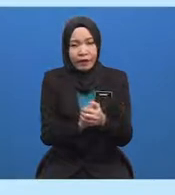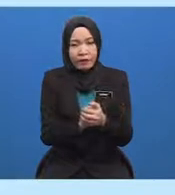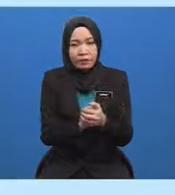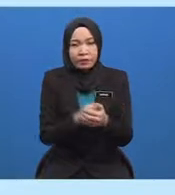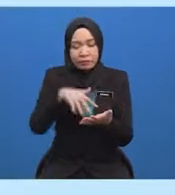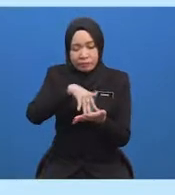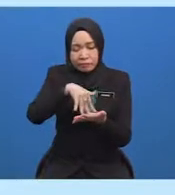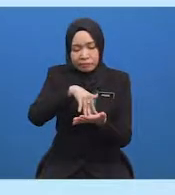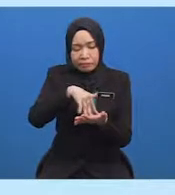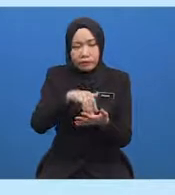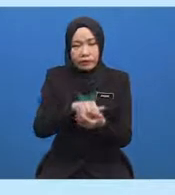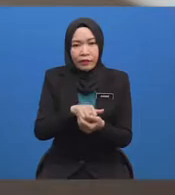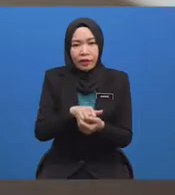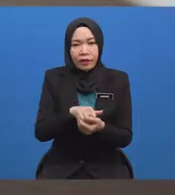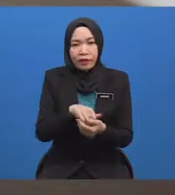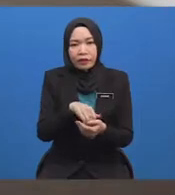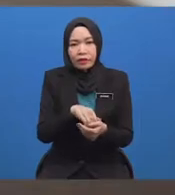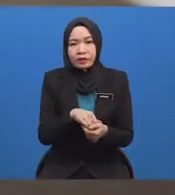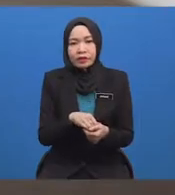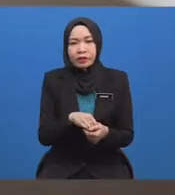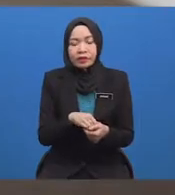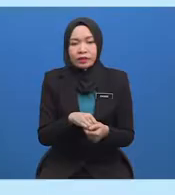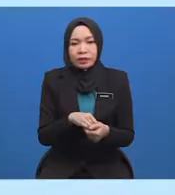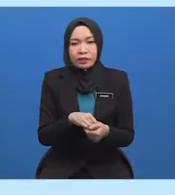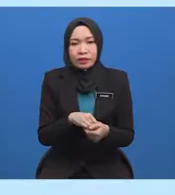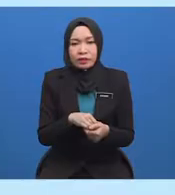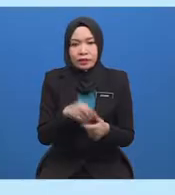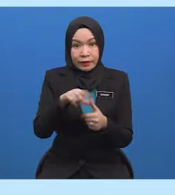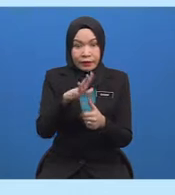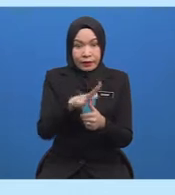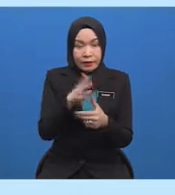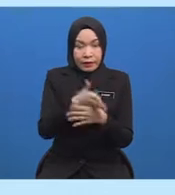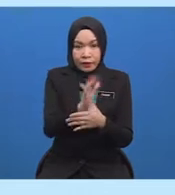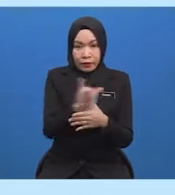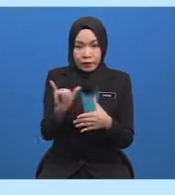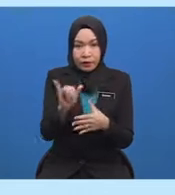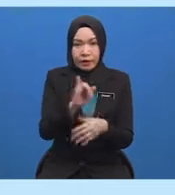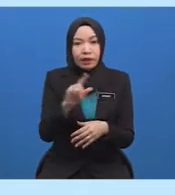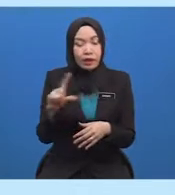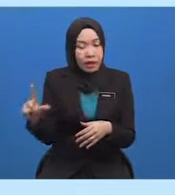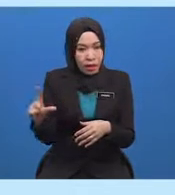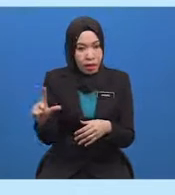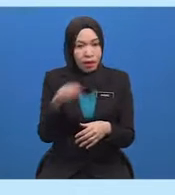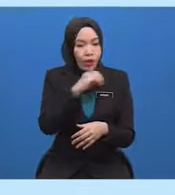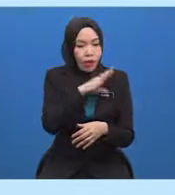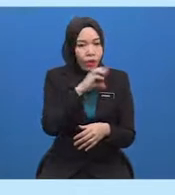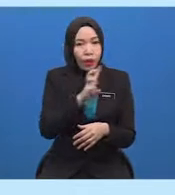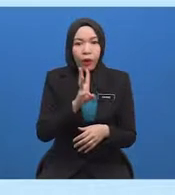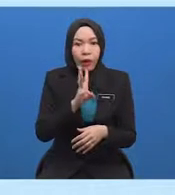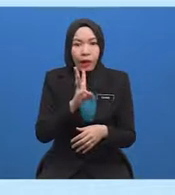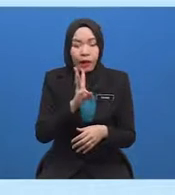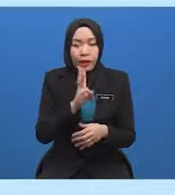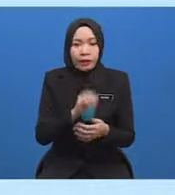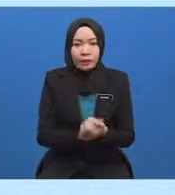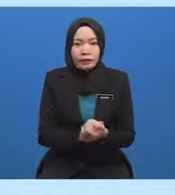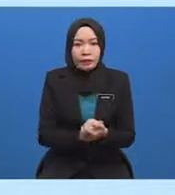di persekitaran kesan seterusnya ialah pencemaran air pada pandangan murid-murid